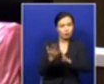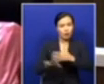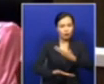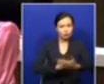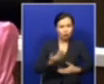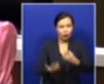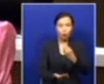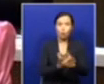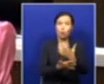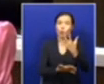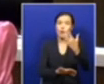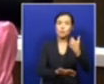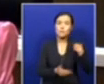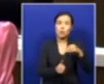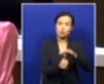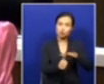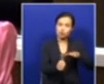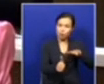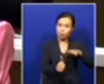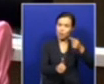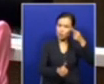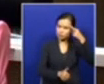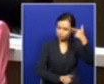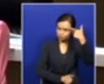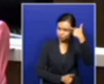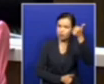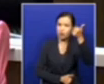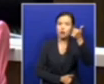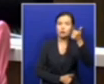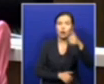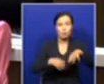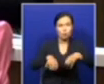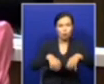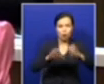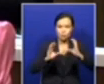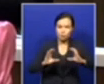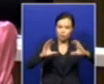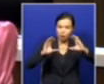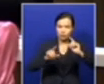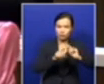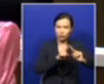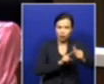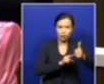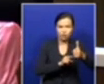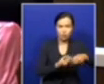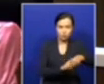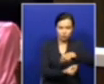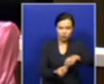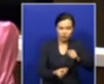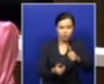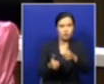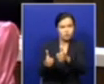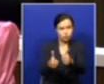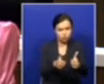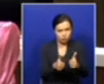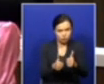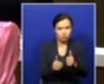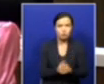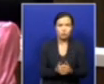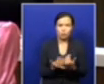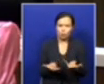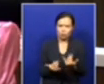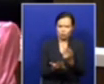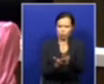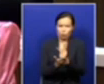ยมีผู้นำประเทศที่คิดเป็นบริหารราชการแผ่นดินทำภาวะเศรษฐกิจดีวันนี้แทบจะไม่ต้อง